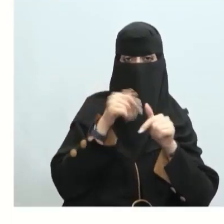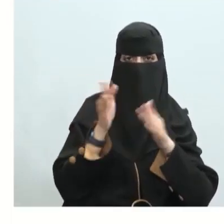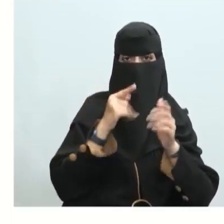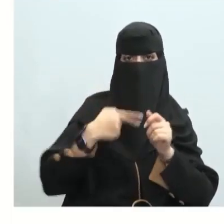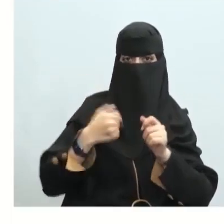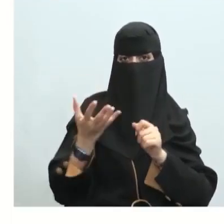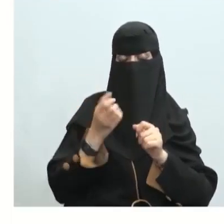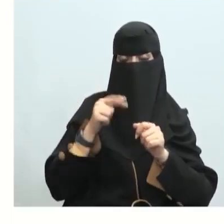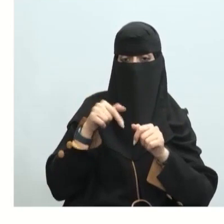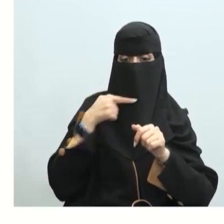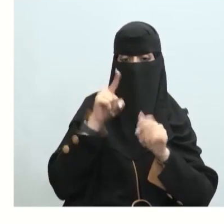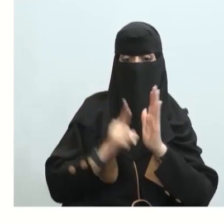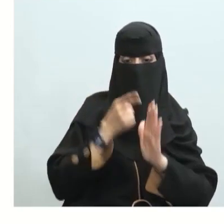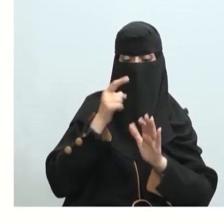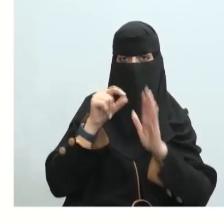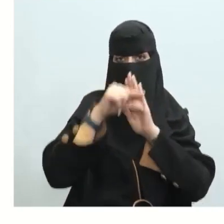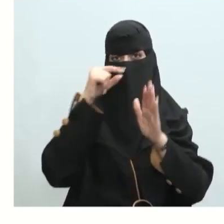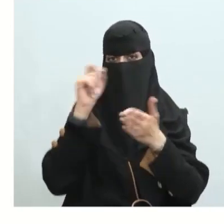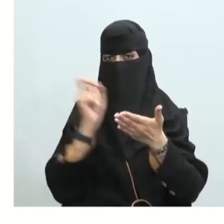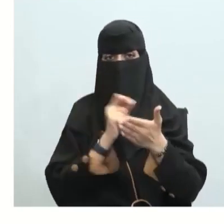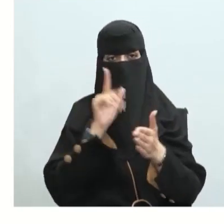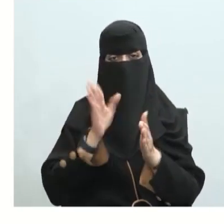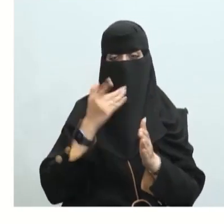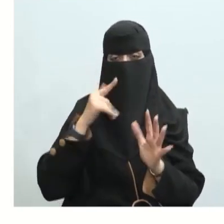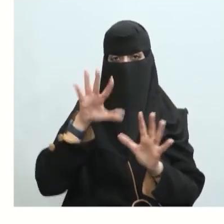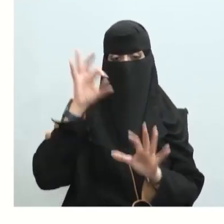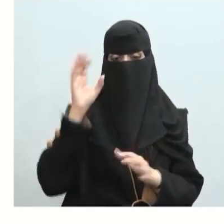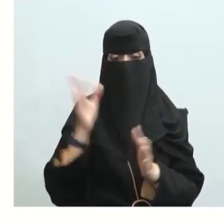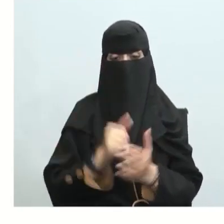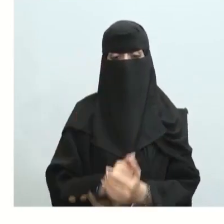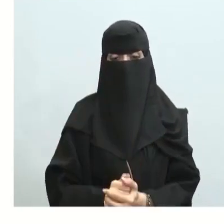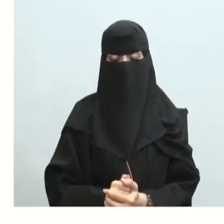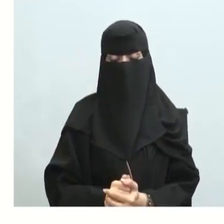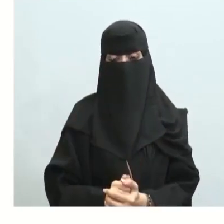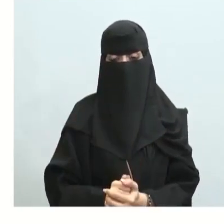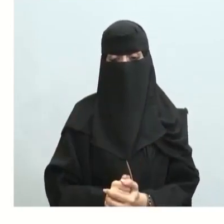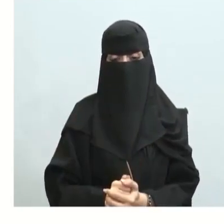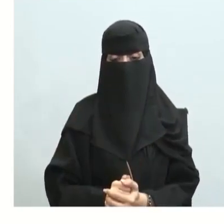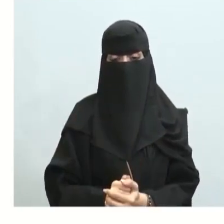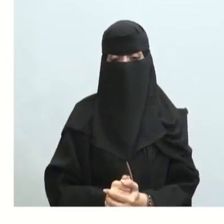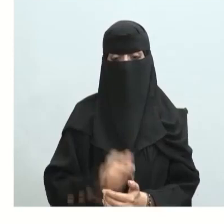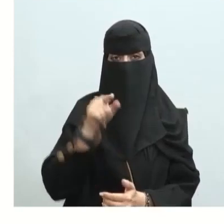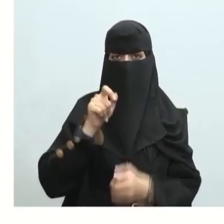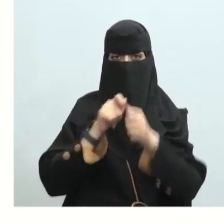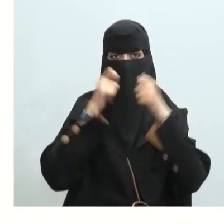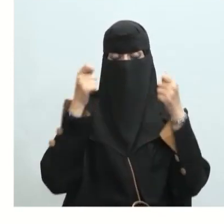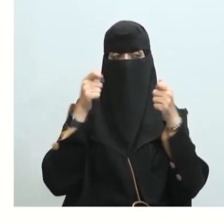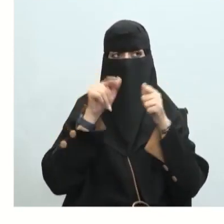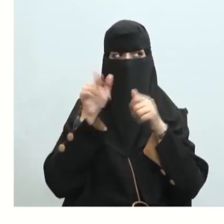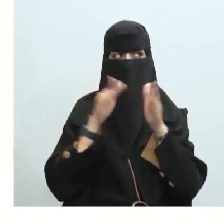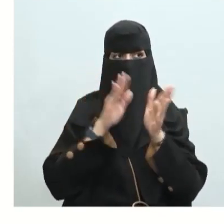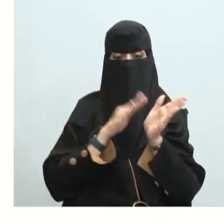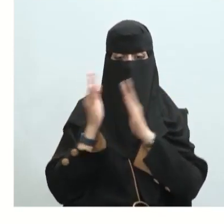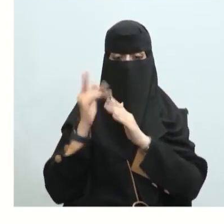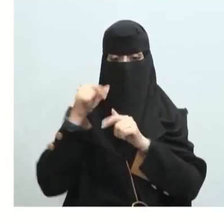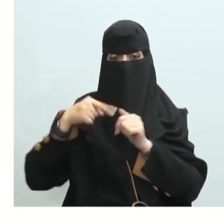باسماء الزملاء طبعا س تركها بامكانك ان تكتب اسم الزملاء اسماء الزملاء المكلفين كذلك وورقه الثانيه الصحف والمجلات لها وما عليها ثم